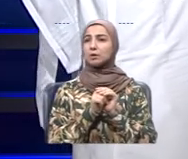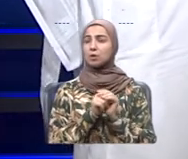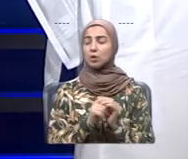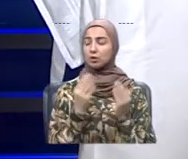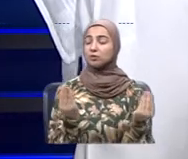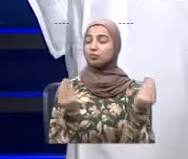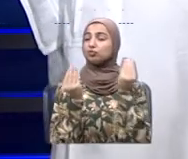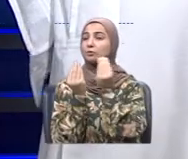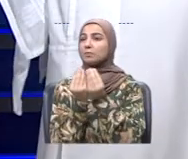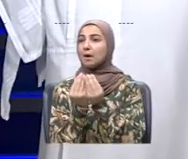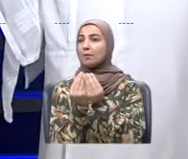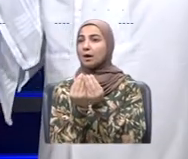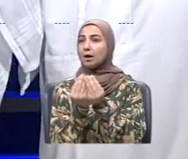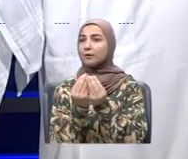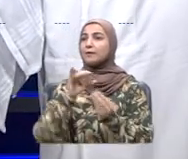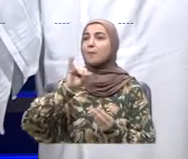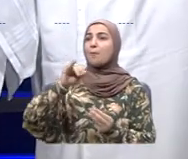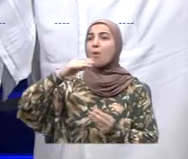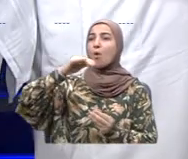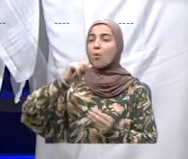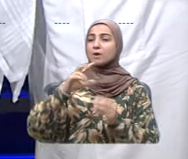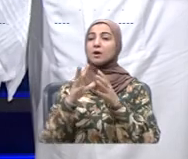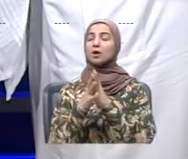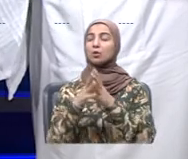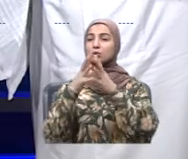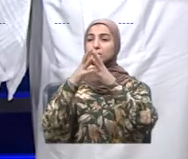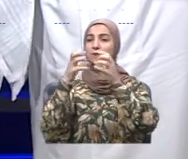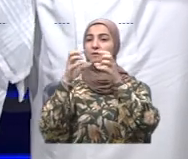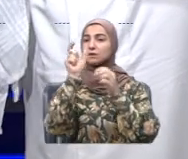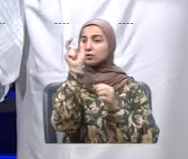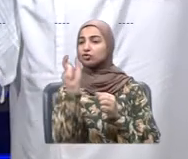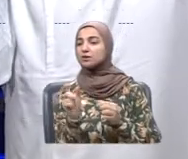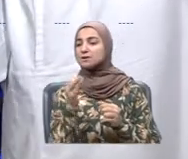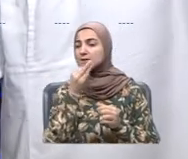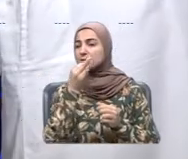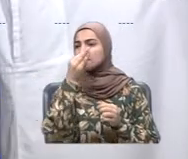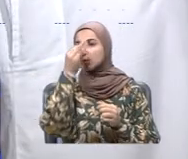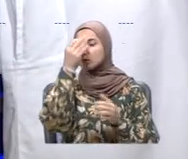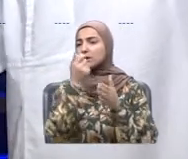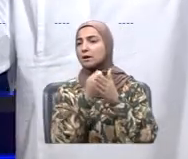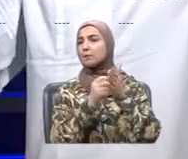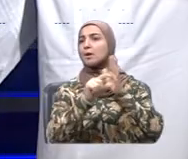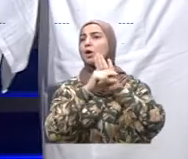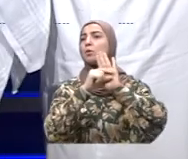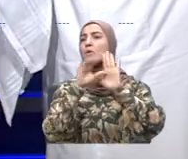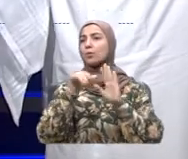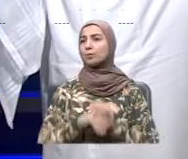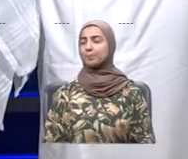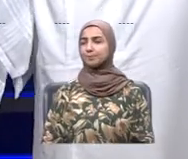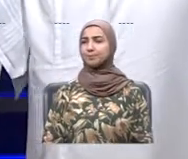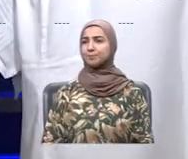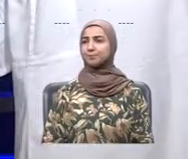ينتمي إليه، ثم بعد ذلك عرف بالكاتب تعريفا موجزا. بالنسبة إلى تقديم